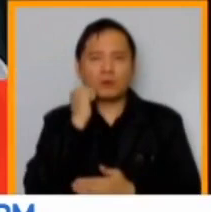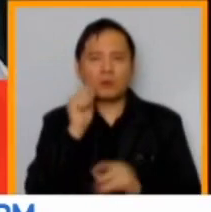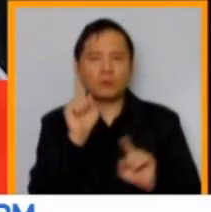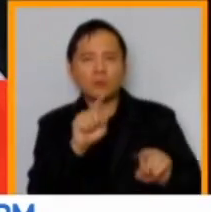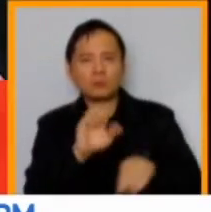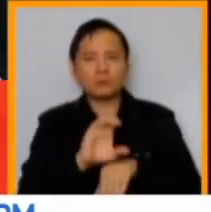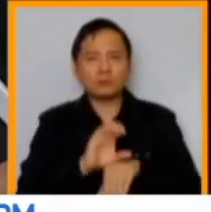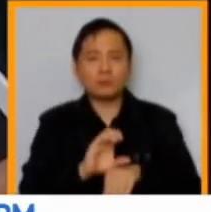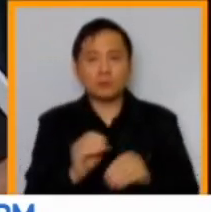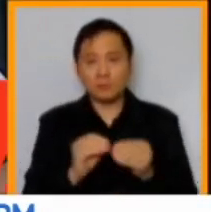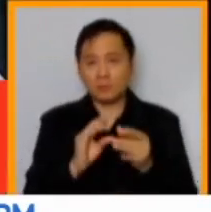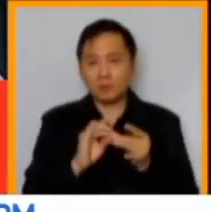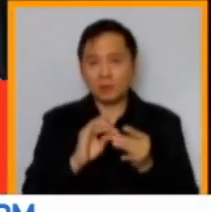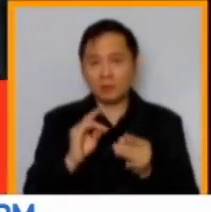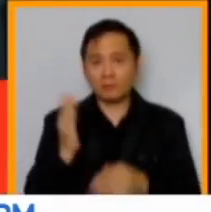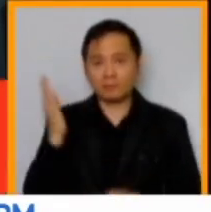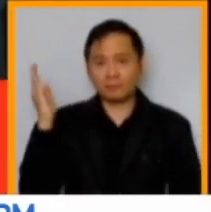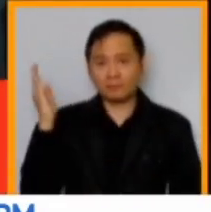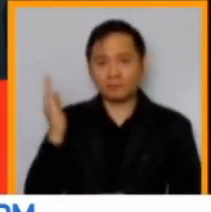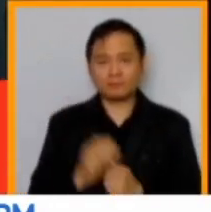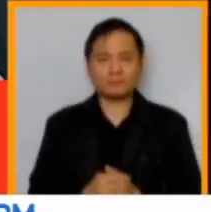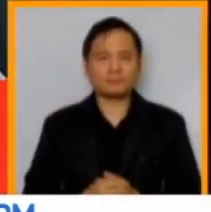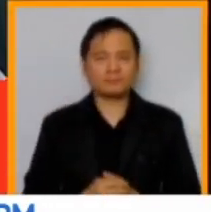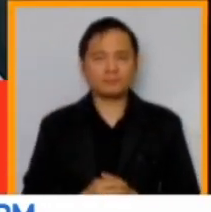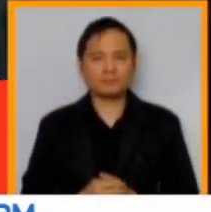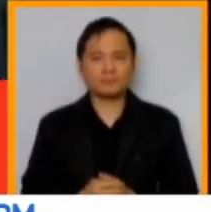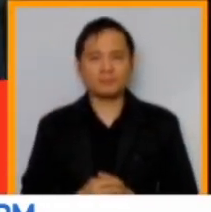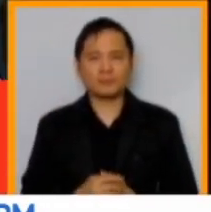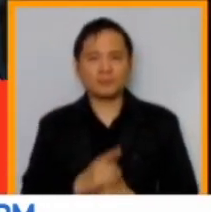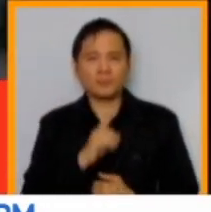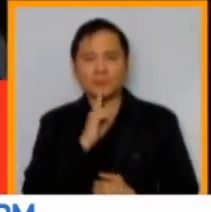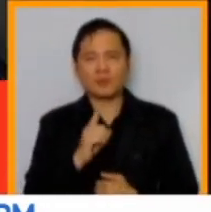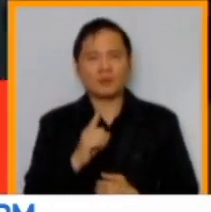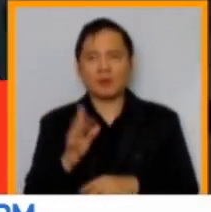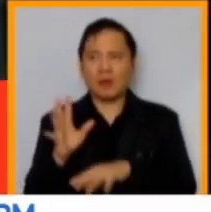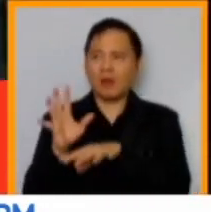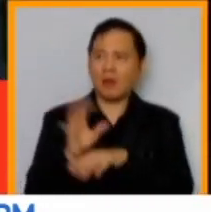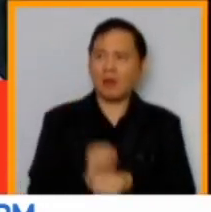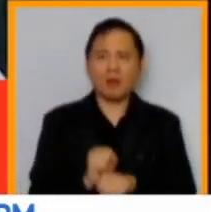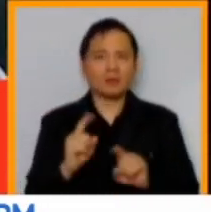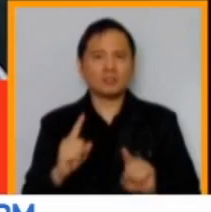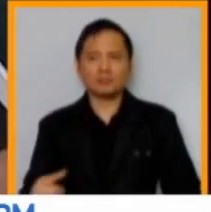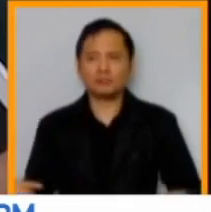Matagal na po ako rito, mas mahalaga sa akin yung napupuntahan ko ang iglesia ng Diyos.